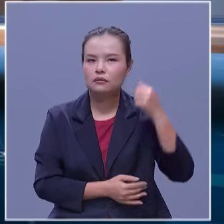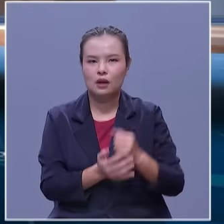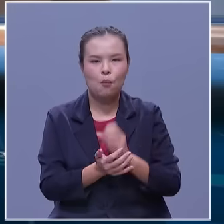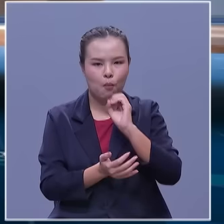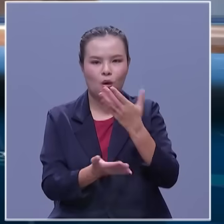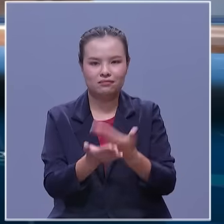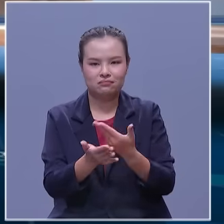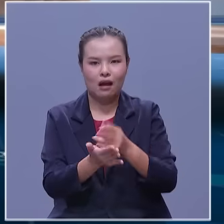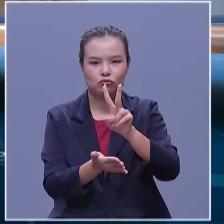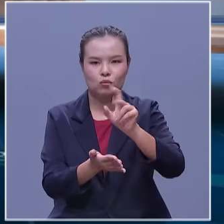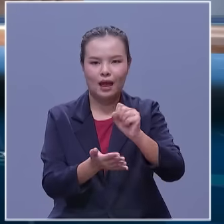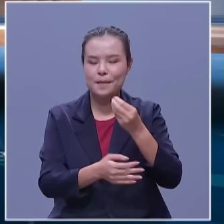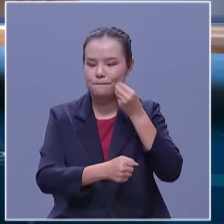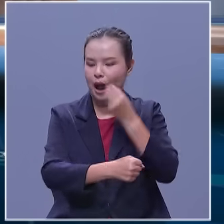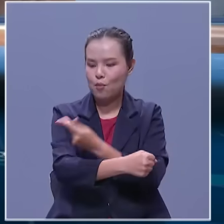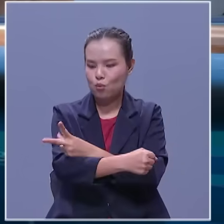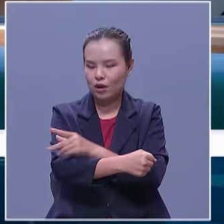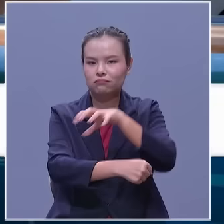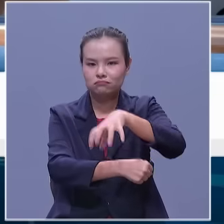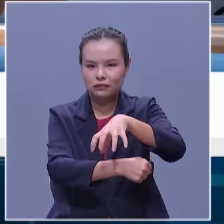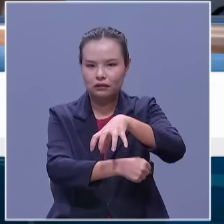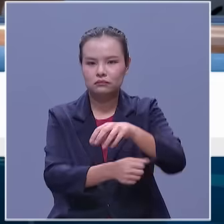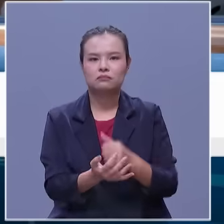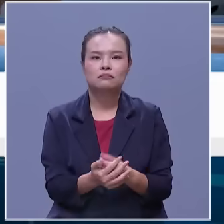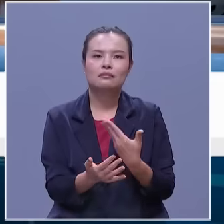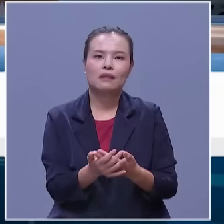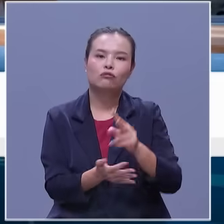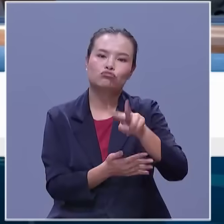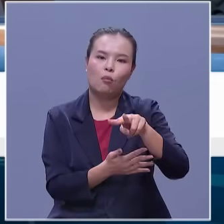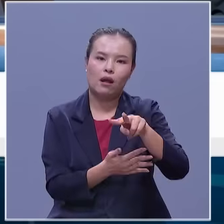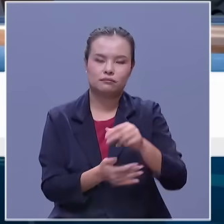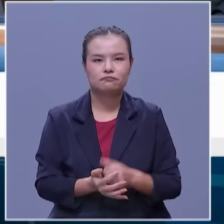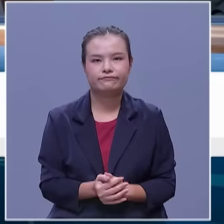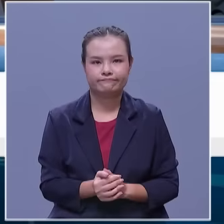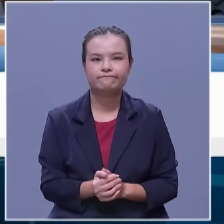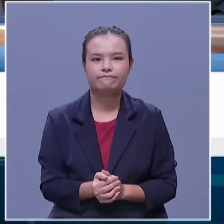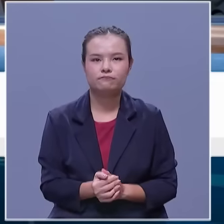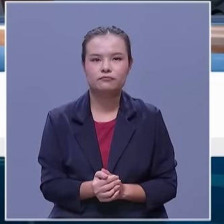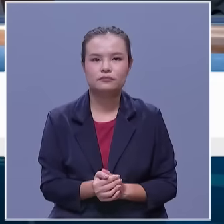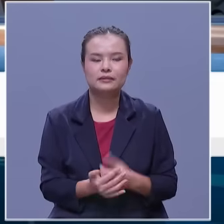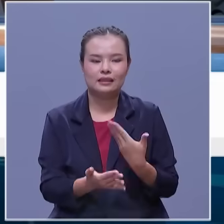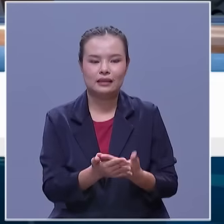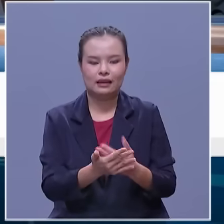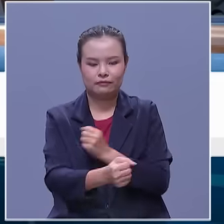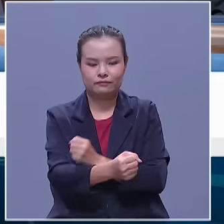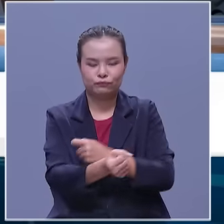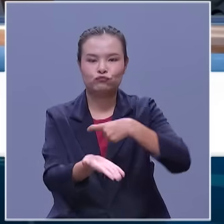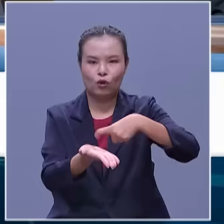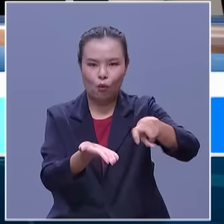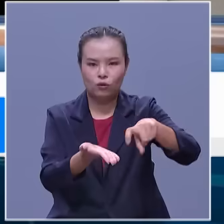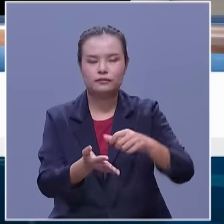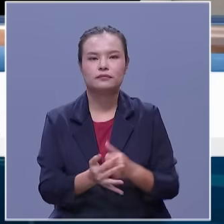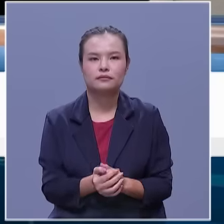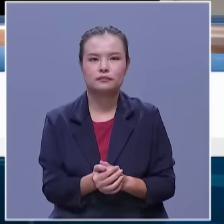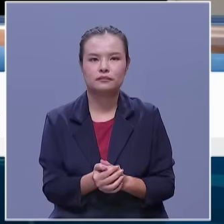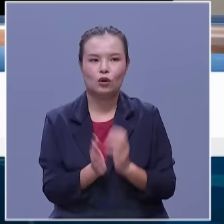เดี๋ยวให้เงิน 200,000แล้วบ้านที่ภูเก็ตอีก 1หลังตอนนี้ได้ไปแค่ 2,000ใช่ใช่มั้นะฮะก็คือเงินที่หมวยโอนให้ซึ่งตำรวจ